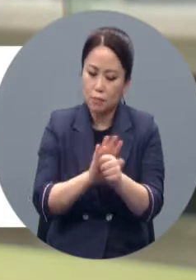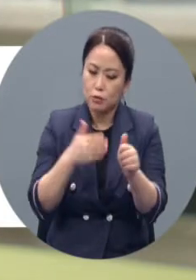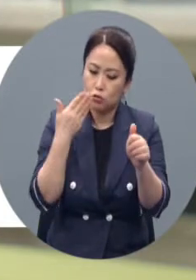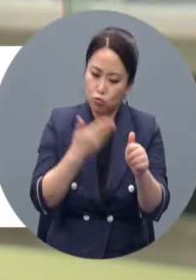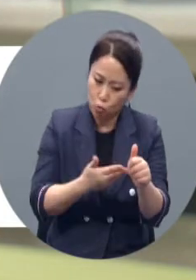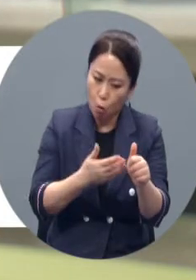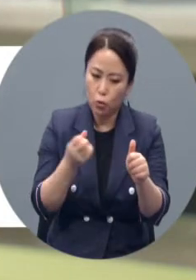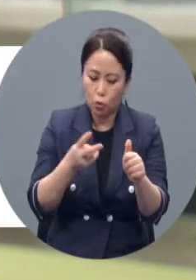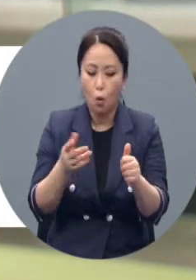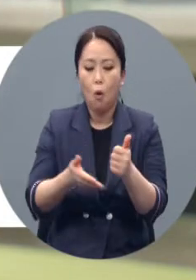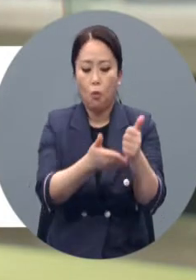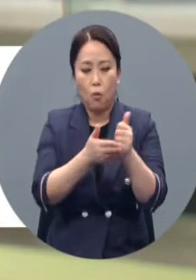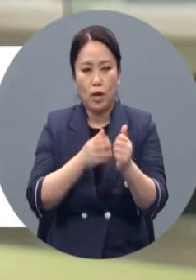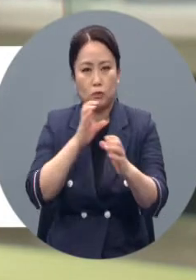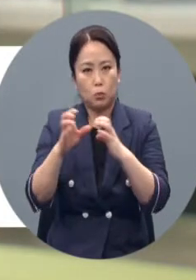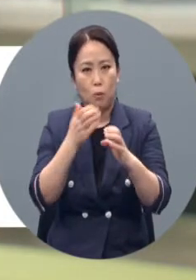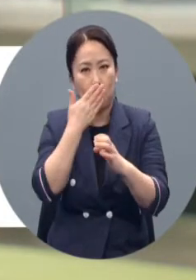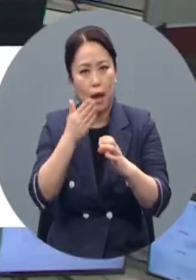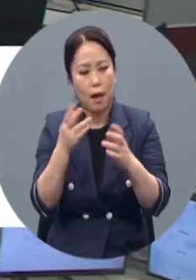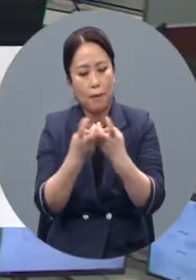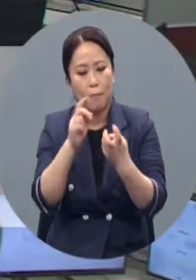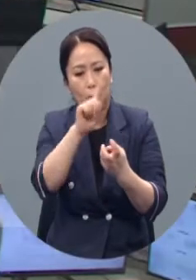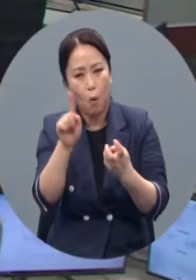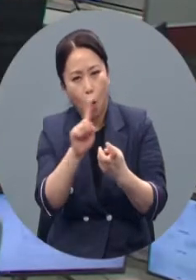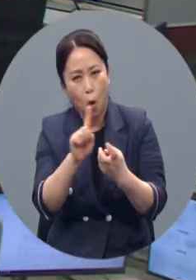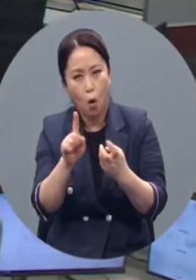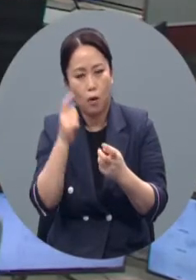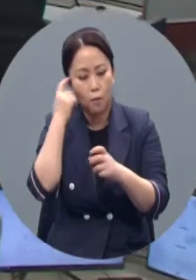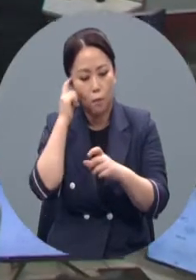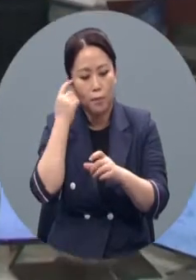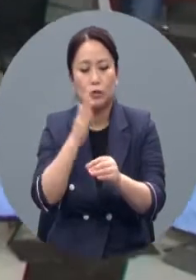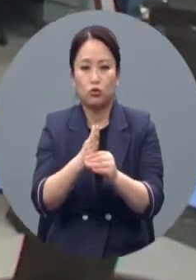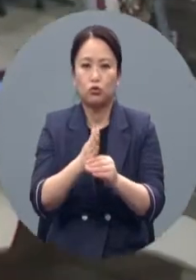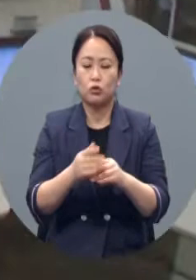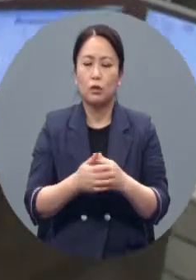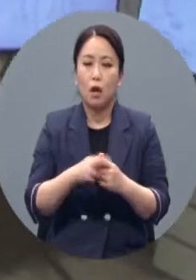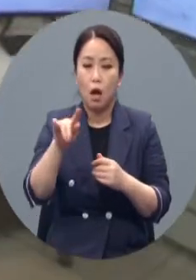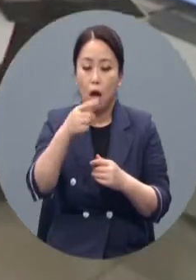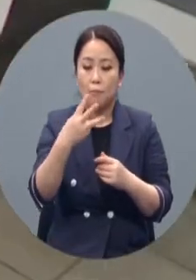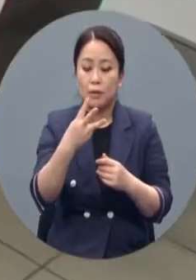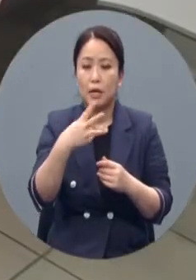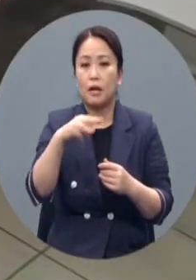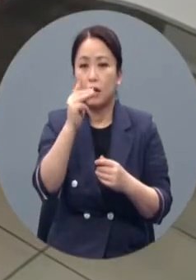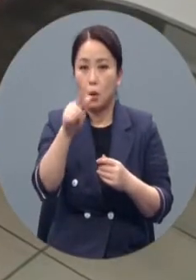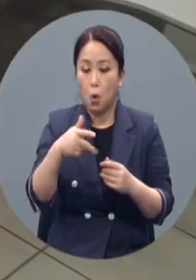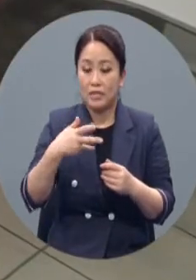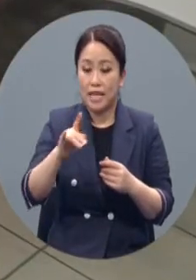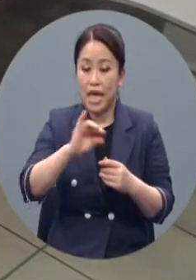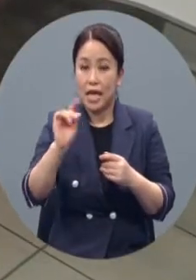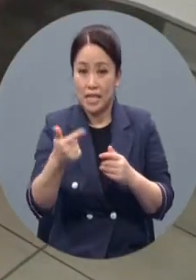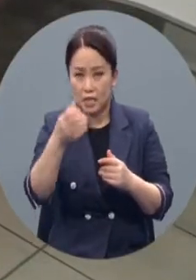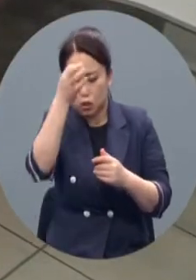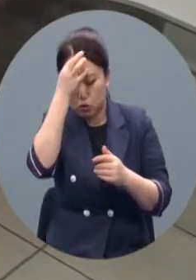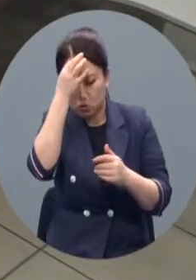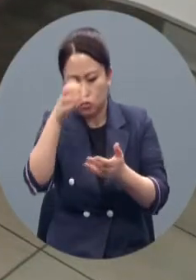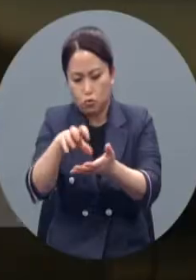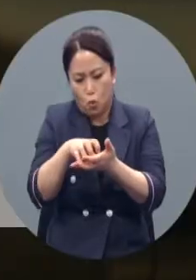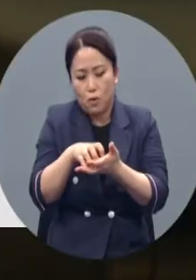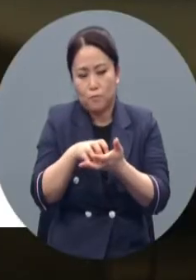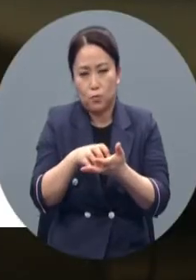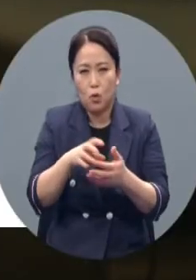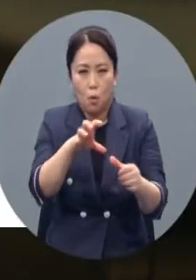고객과 소통할 수 있을까에 주안점을 가지고 있습니다. 블록체인 기술의 도입도 앞두고 있습니다. 블록체인 전문 업체와